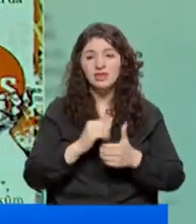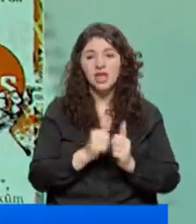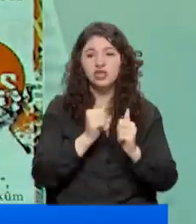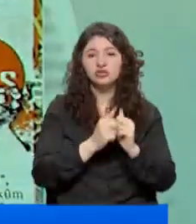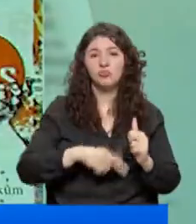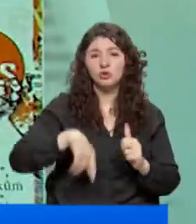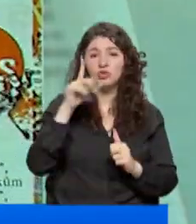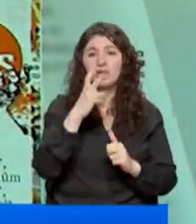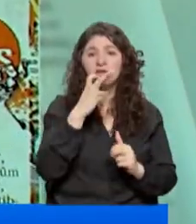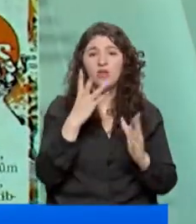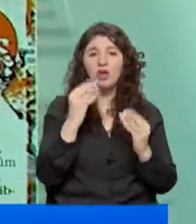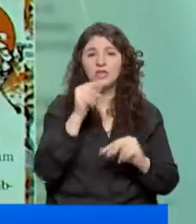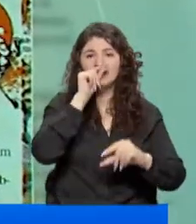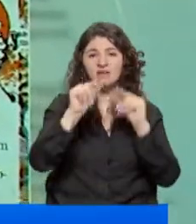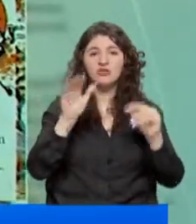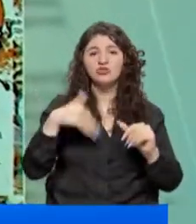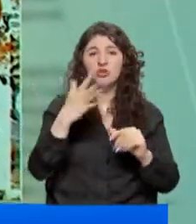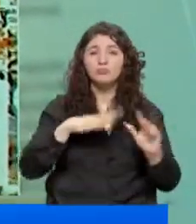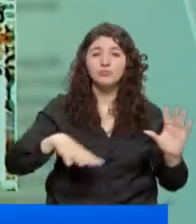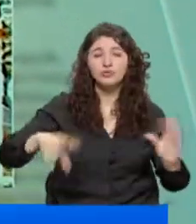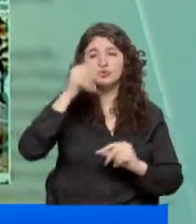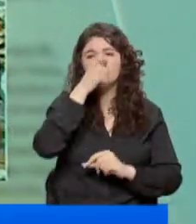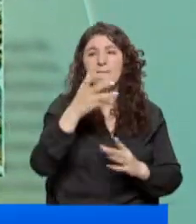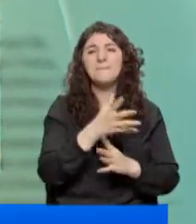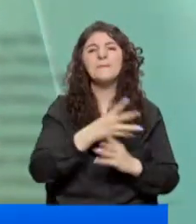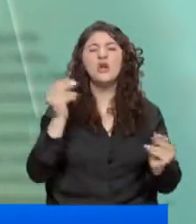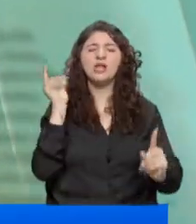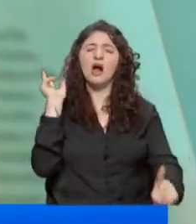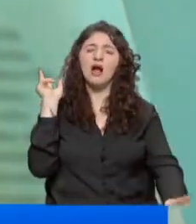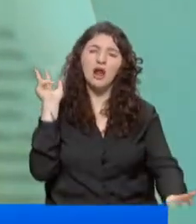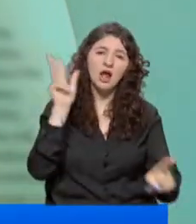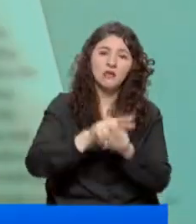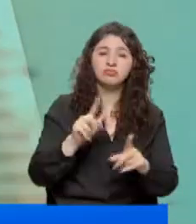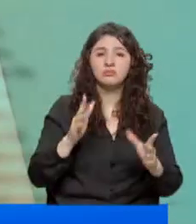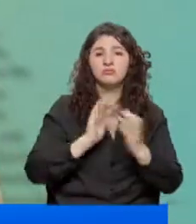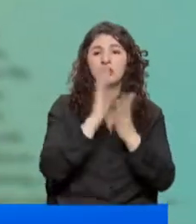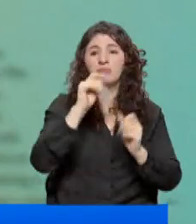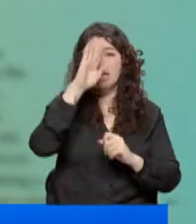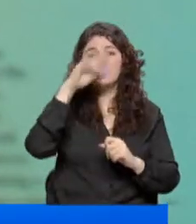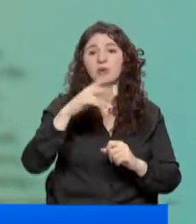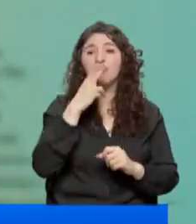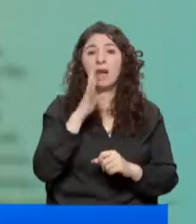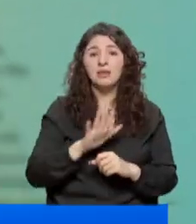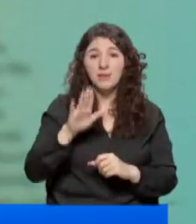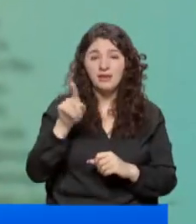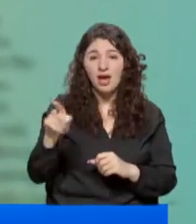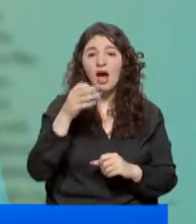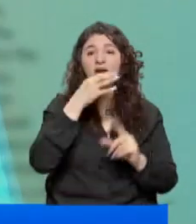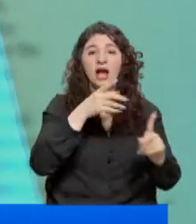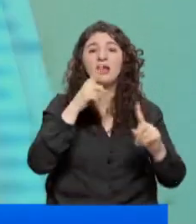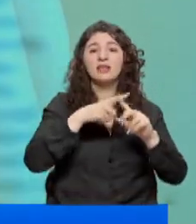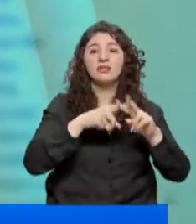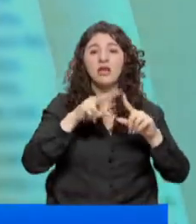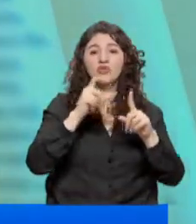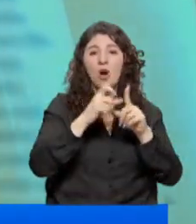günü iki yıl süren salgın sonrası tüm yurtta milyonların katılımıyla kutlandı işler İstanbul'da Maltepe'de Ankara'da